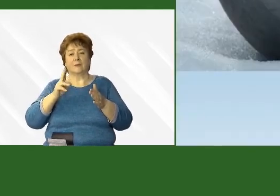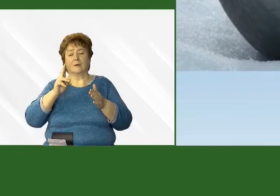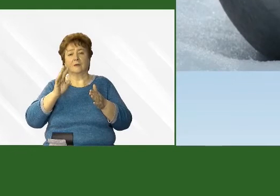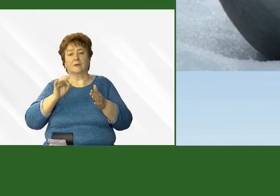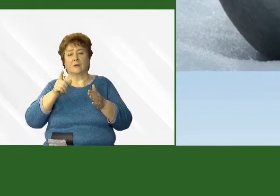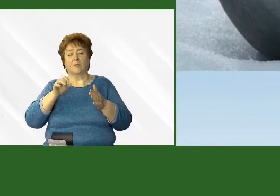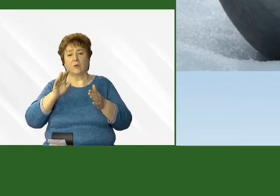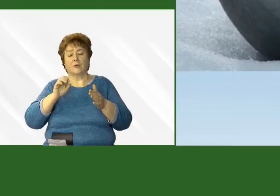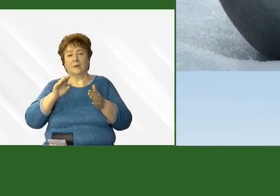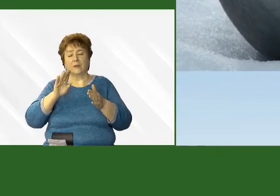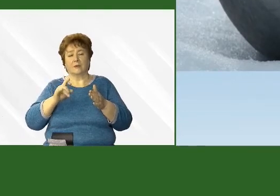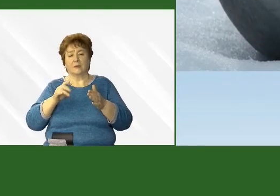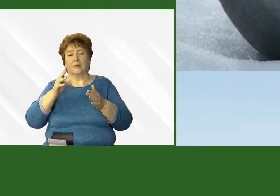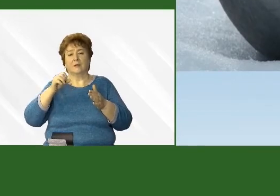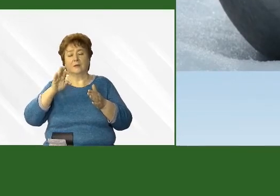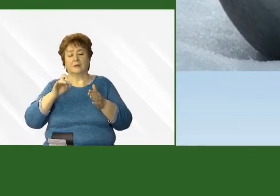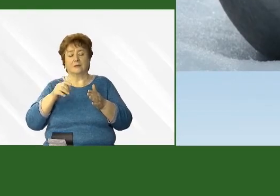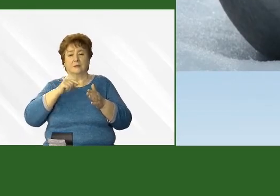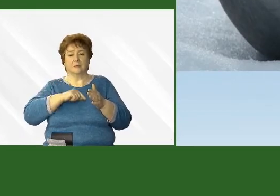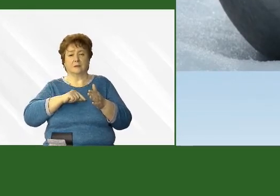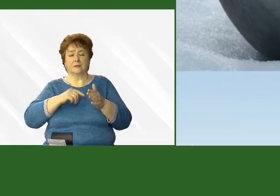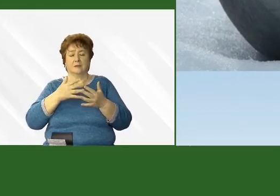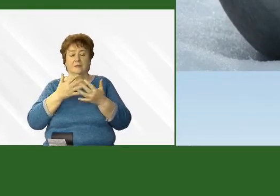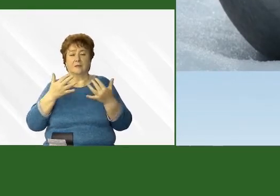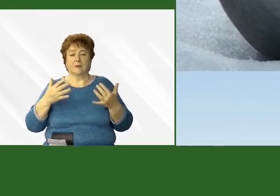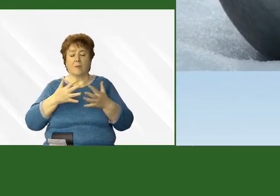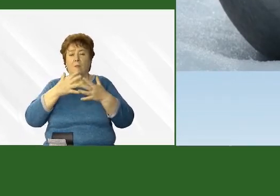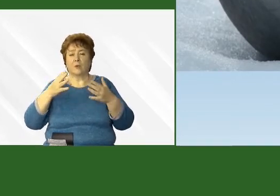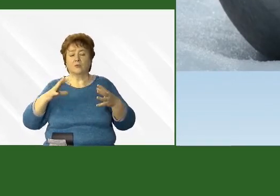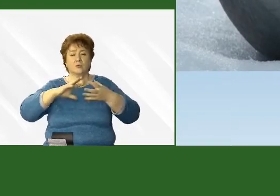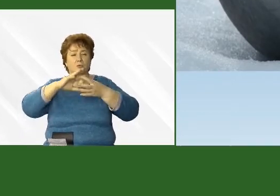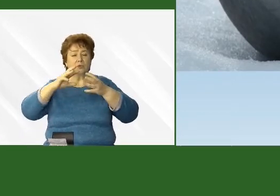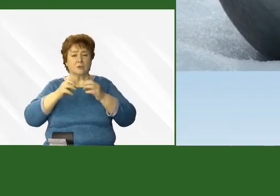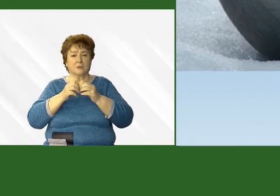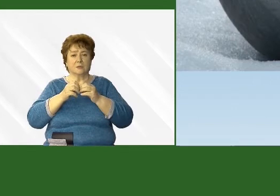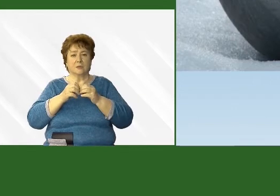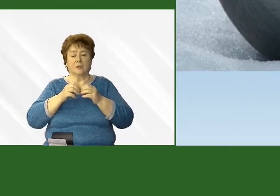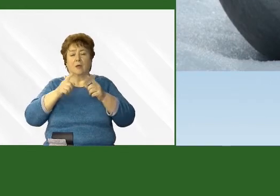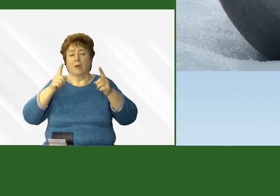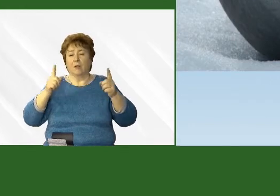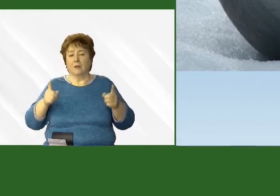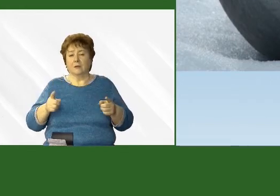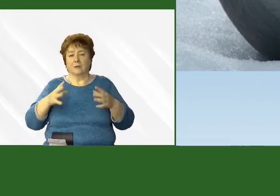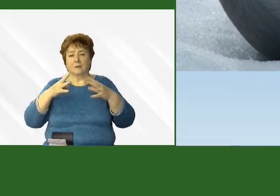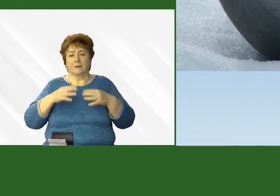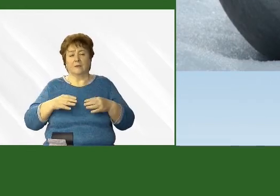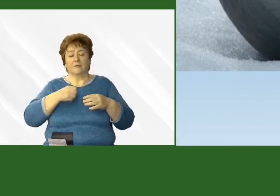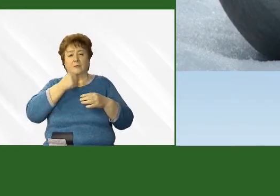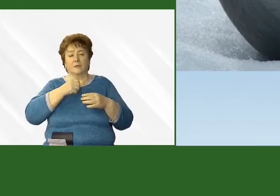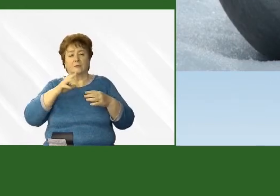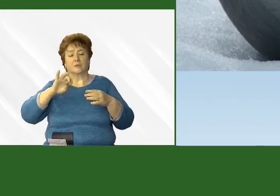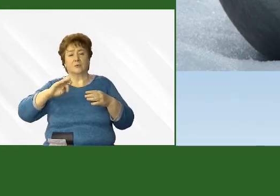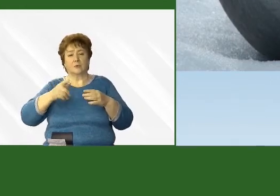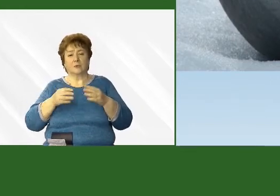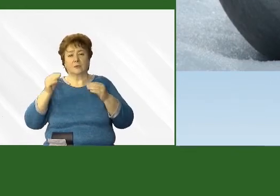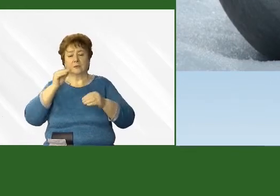Тюлени-крабоеды характерны для Антарктиды вид, отличающийся большой численностью. Длина тела взрослого тюленя в